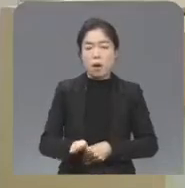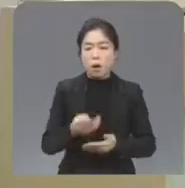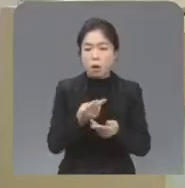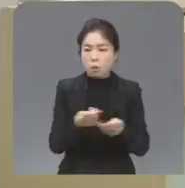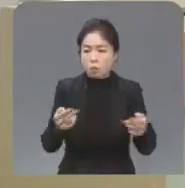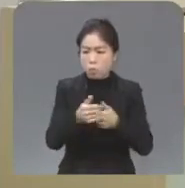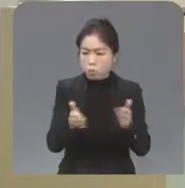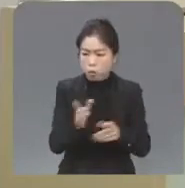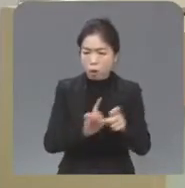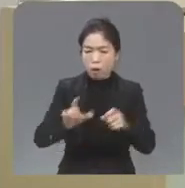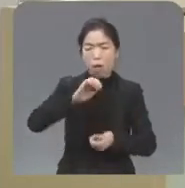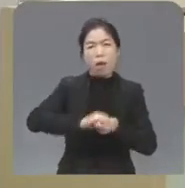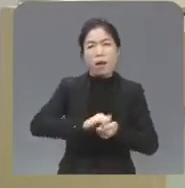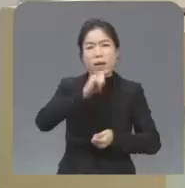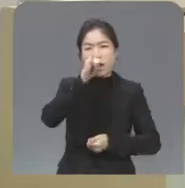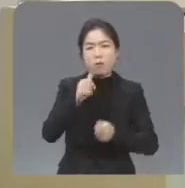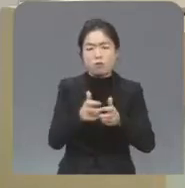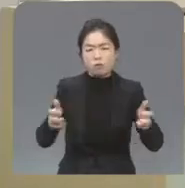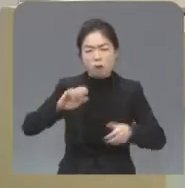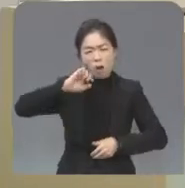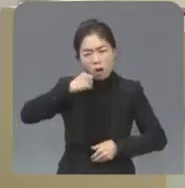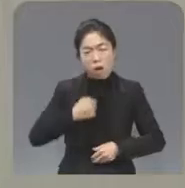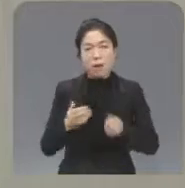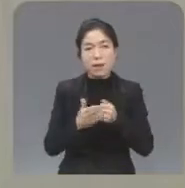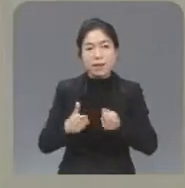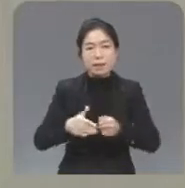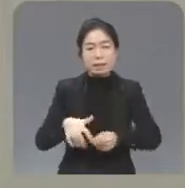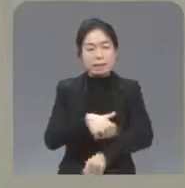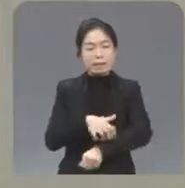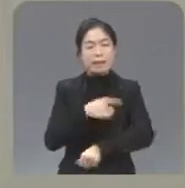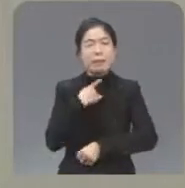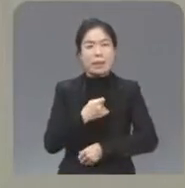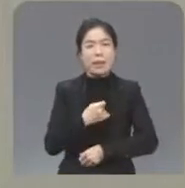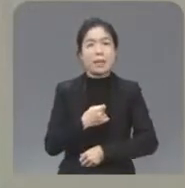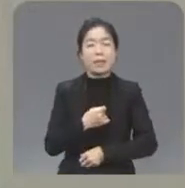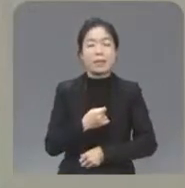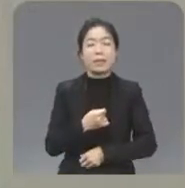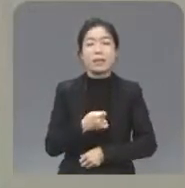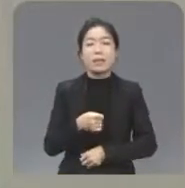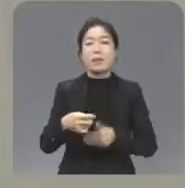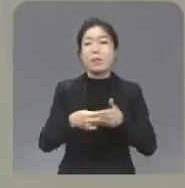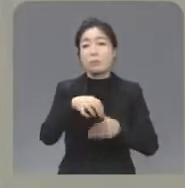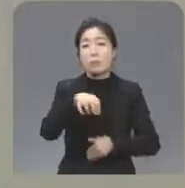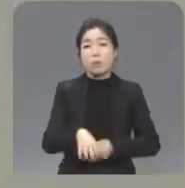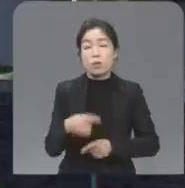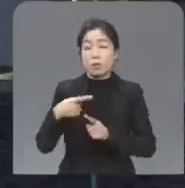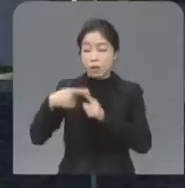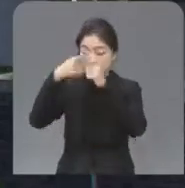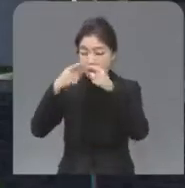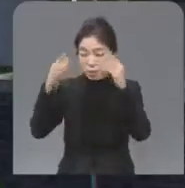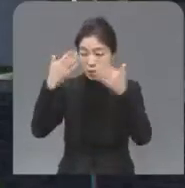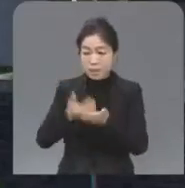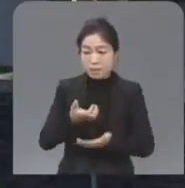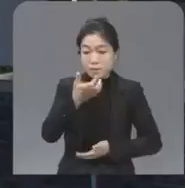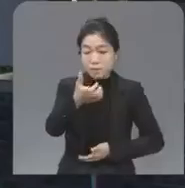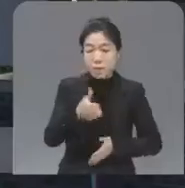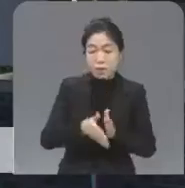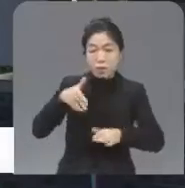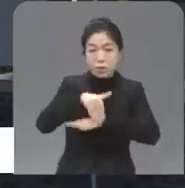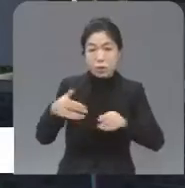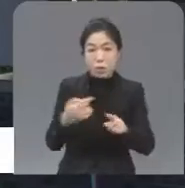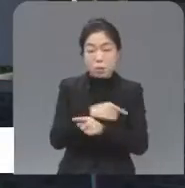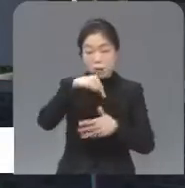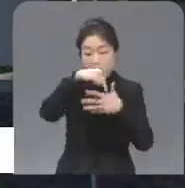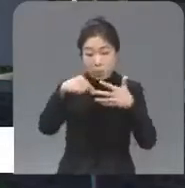확보의 한계와 극심한 주차난 등으로 이용에 불편이 컸던 전남대병원. 간호대학 이전과 도시계획 변경